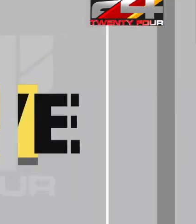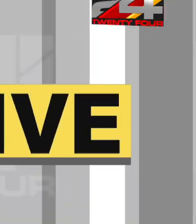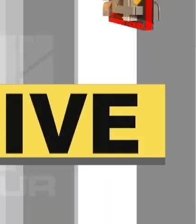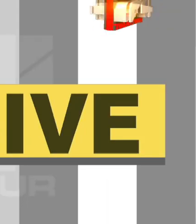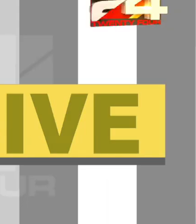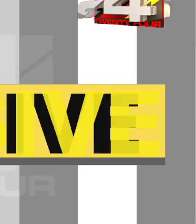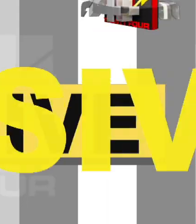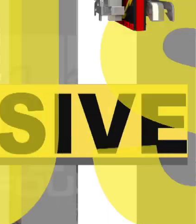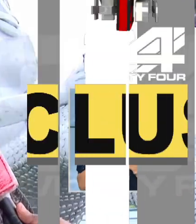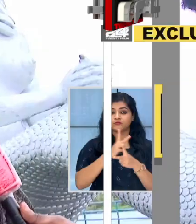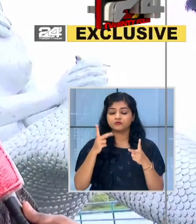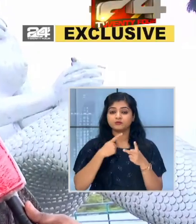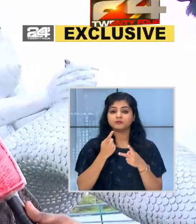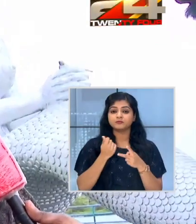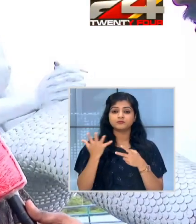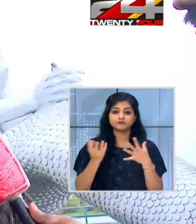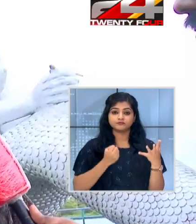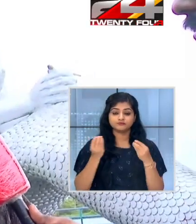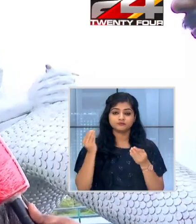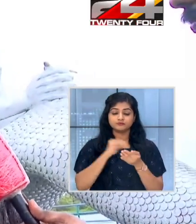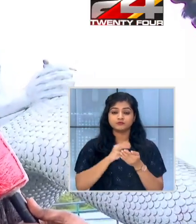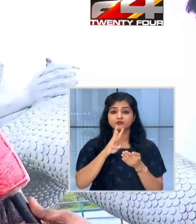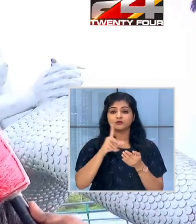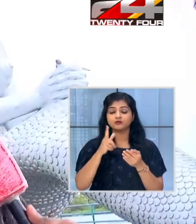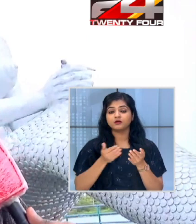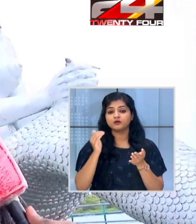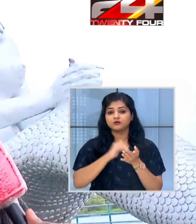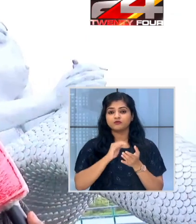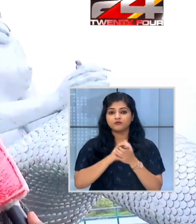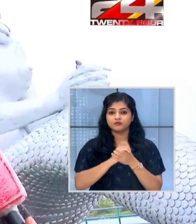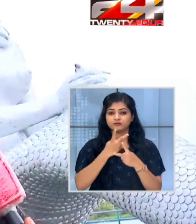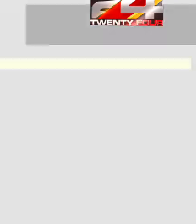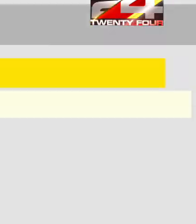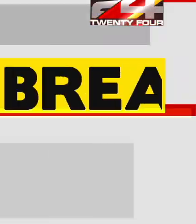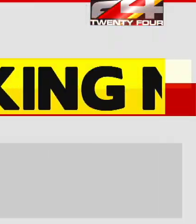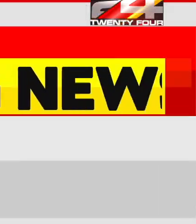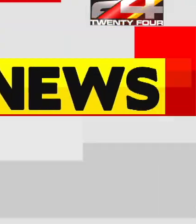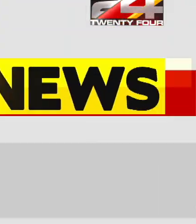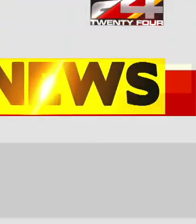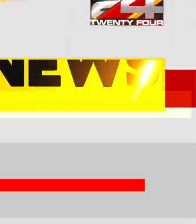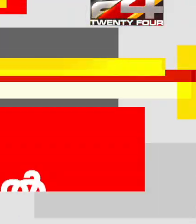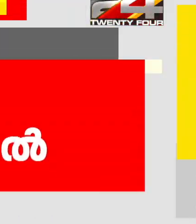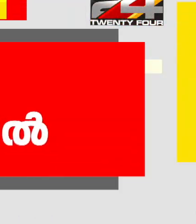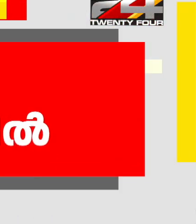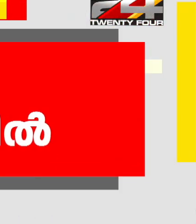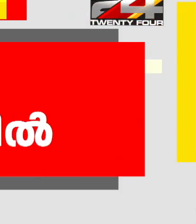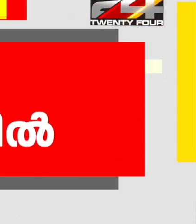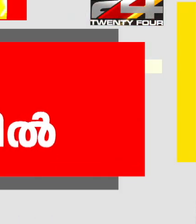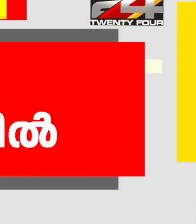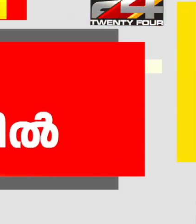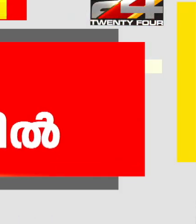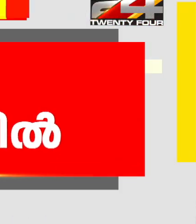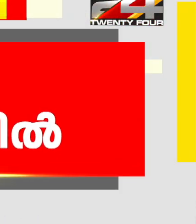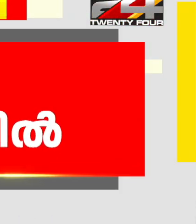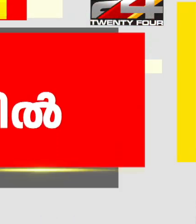കൂടെ പണം ആവശ്യപ്പെട്ട് അവരെനിക്ക് ഏതാണ്ട് ഒരു 300,000 രൂപയോളം വീണ്ടും തന്നിട്ടുണ്ട്. അപ്പോൾ ഇതെല്ലാം കൂടെ കൂട്ടി ഏതാണ്ട് ശില്പം പൂർത്തീകരിച്ചപ്പോൾ